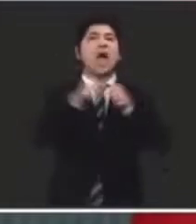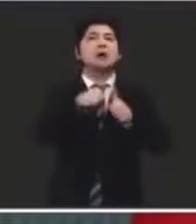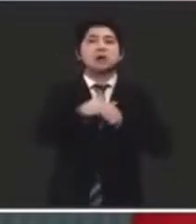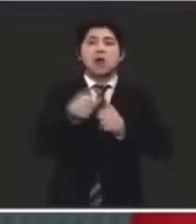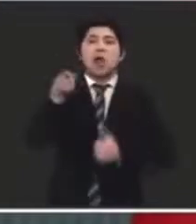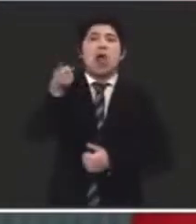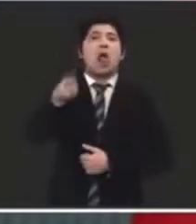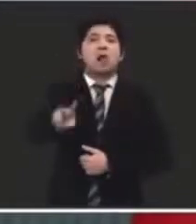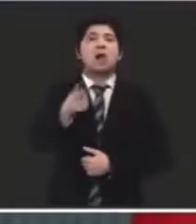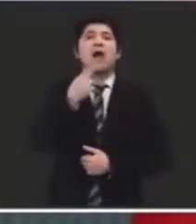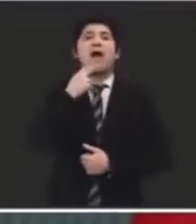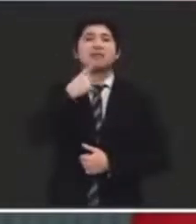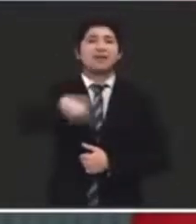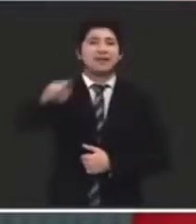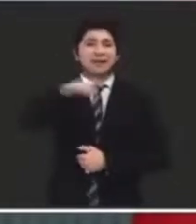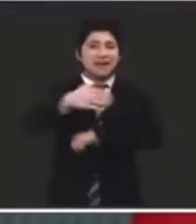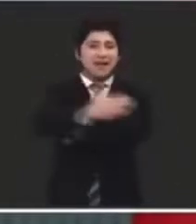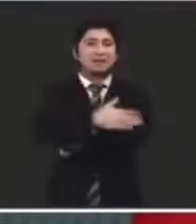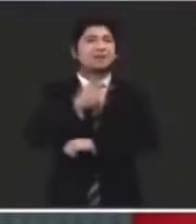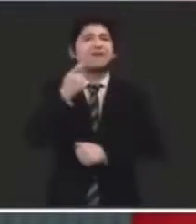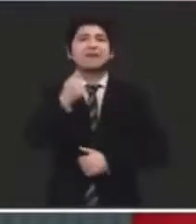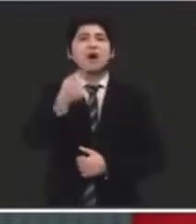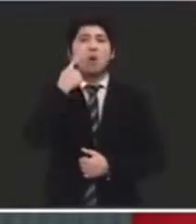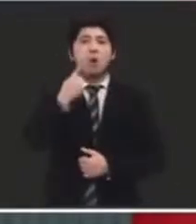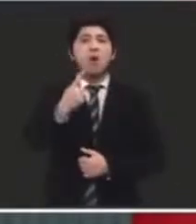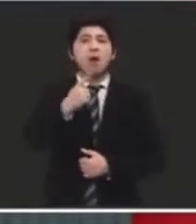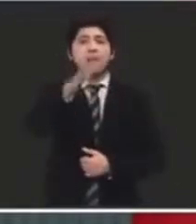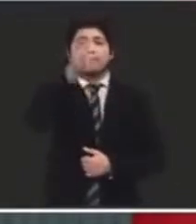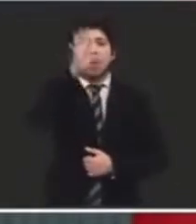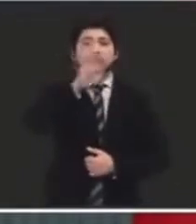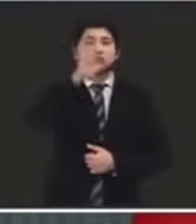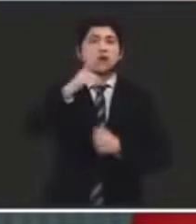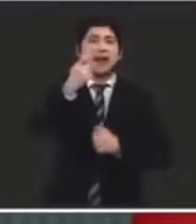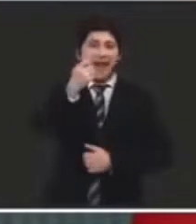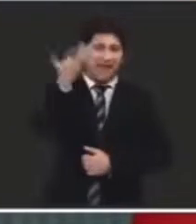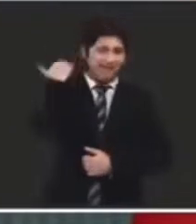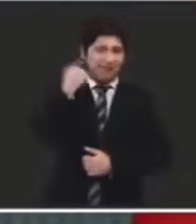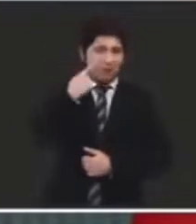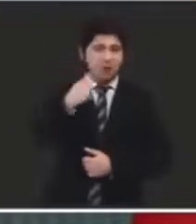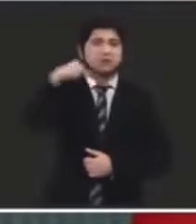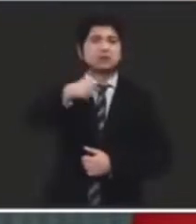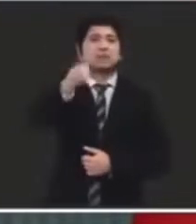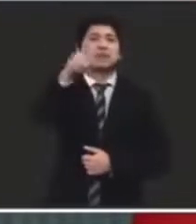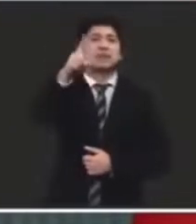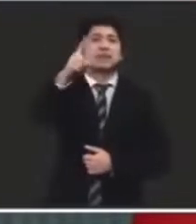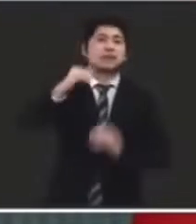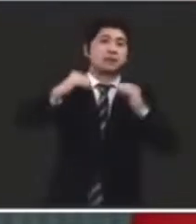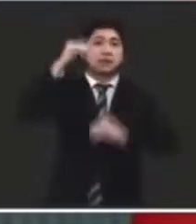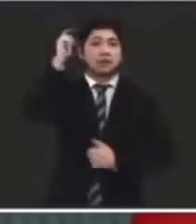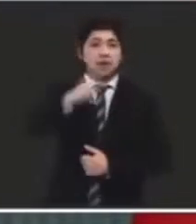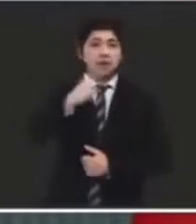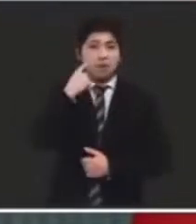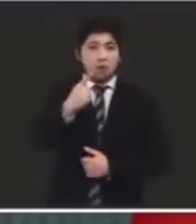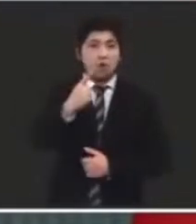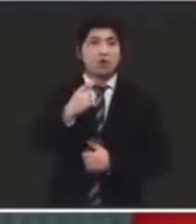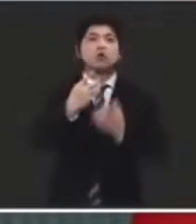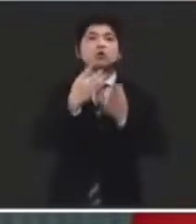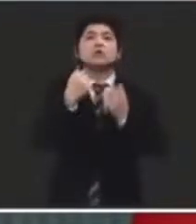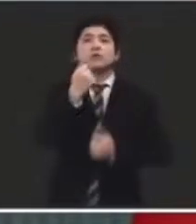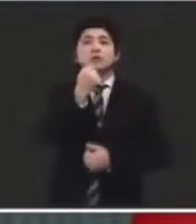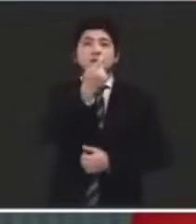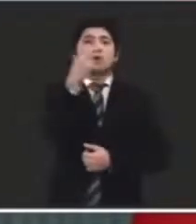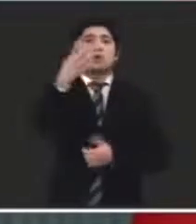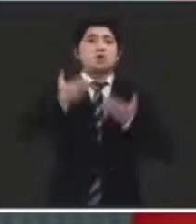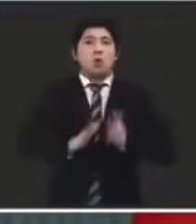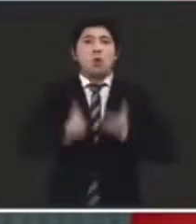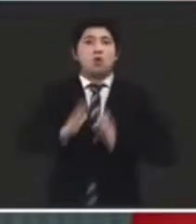vefat eden kadınlara yapılan yardımı 500 liradan 1000 liraya çoklu doğum yapan